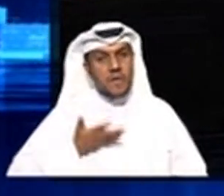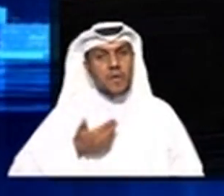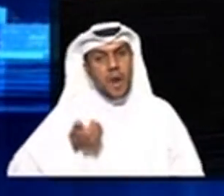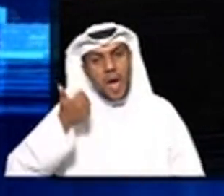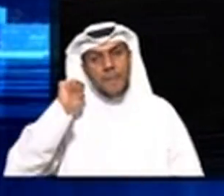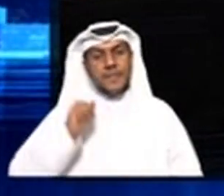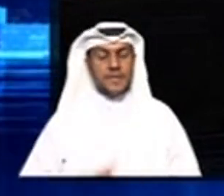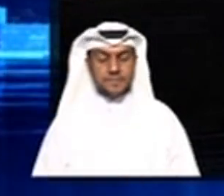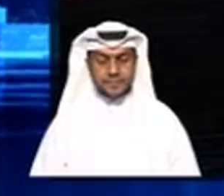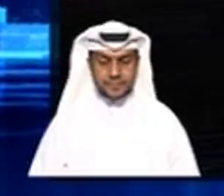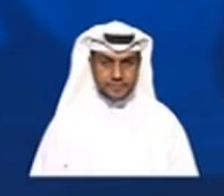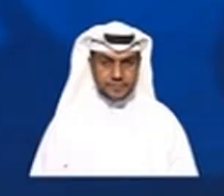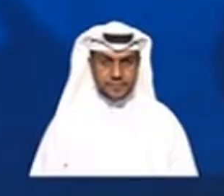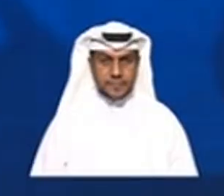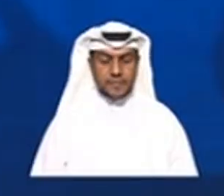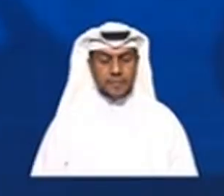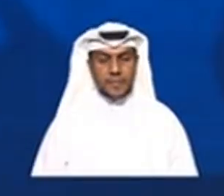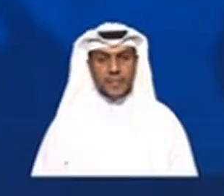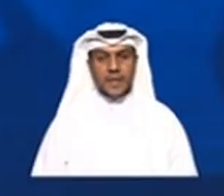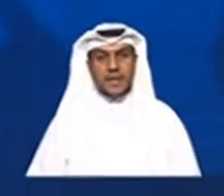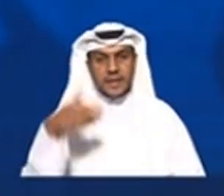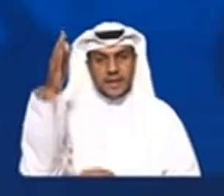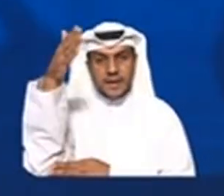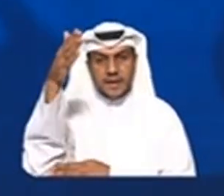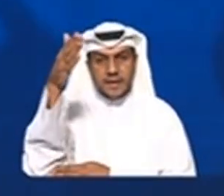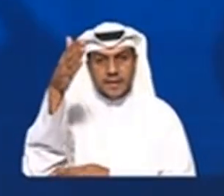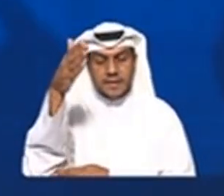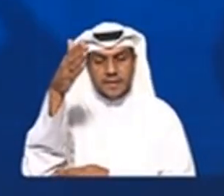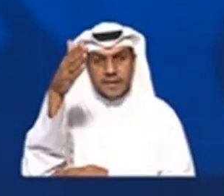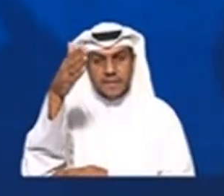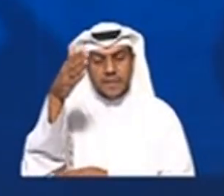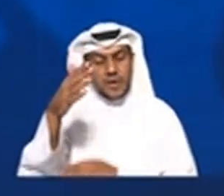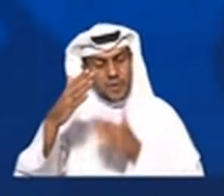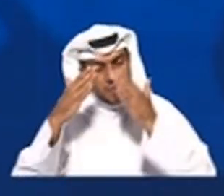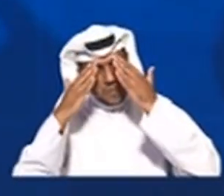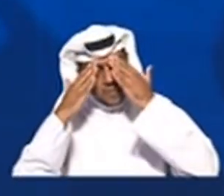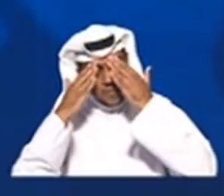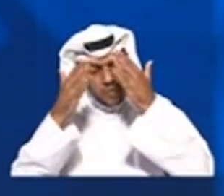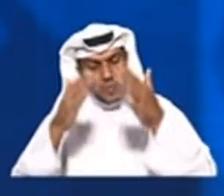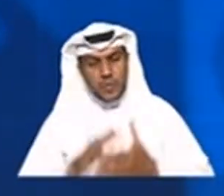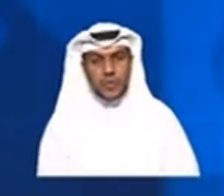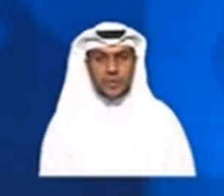نعم، سعادة السفير الشيخ سالم عبد الله الجابر الصباح، كل الشكر لك، شكرا.